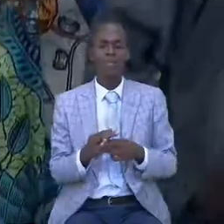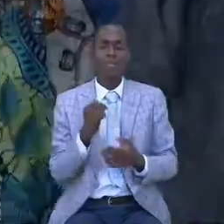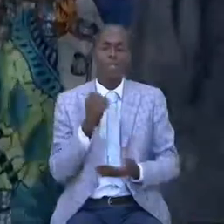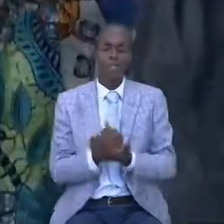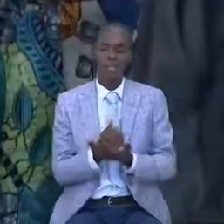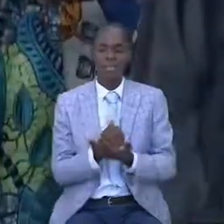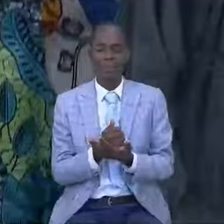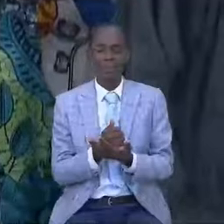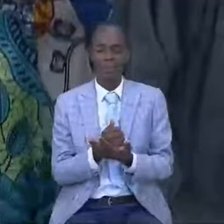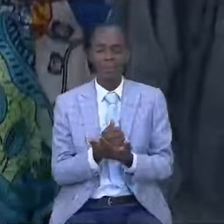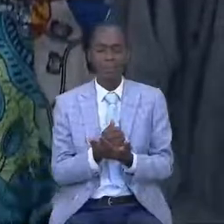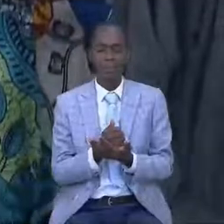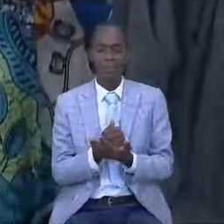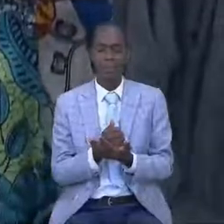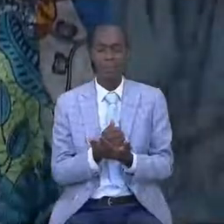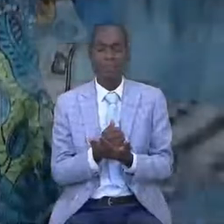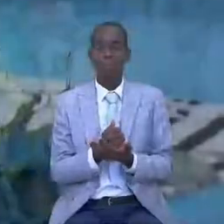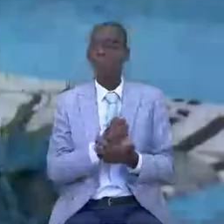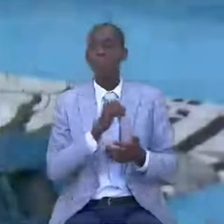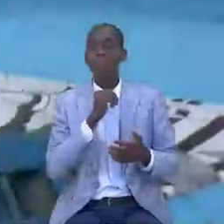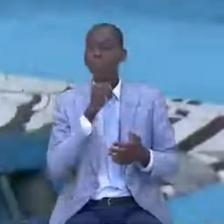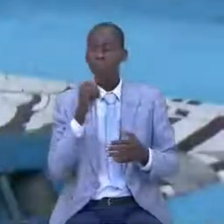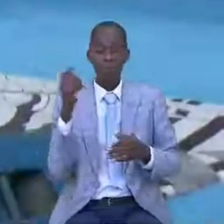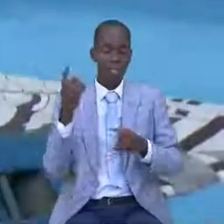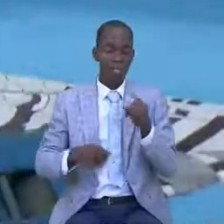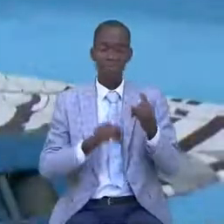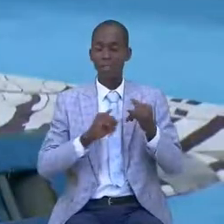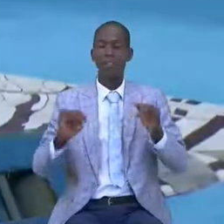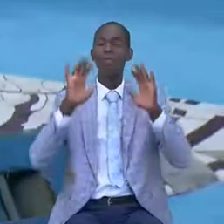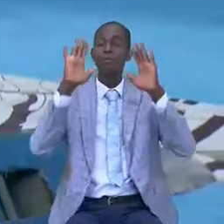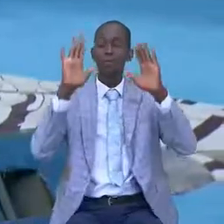ta puissance ce soir au nom de Jésus-Christ.